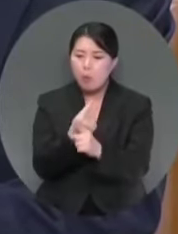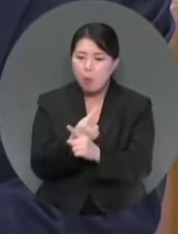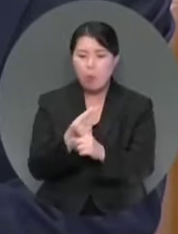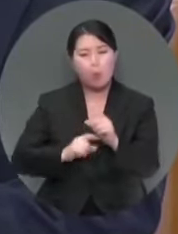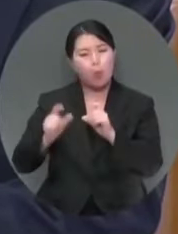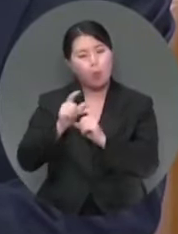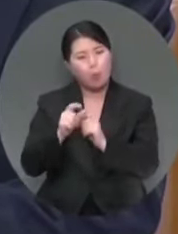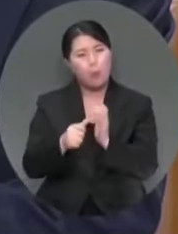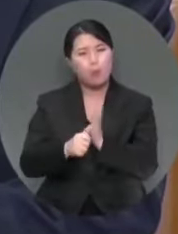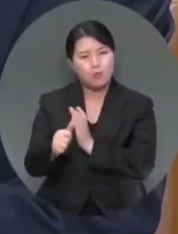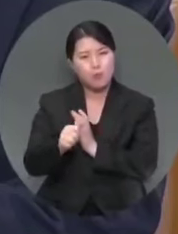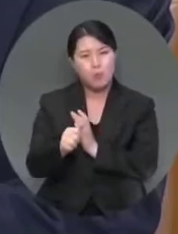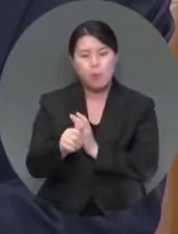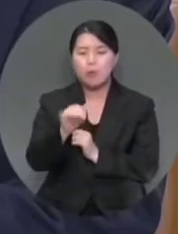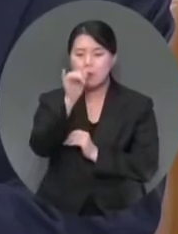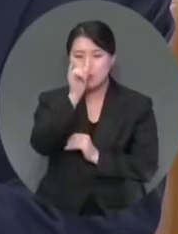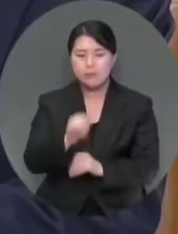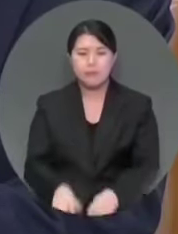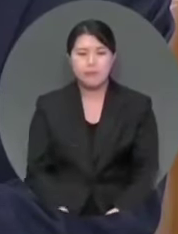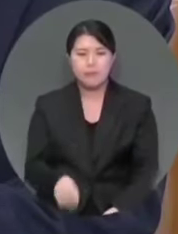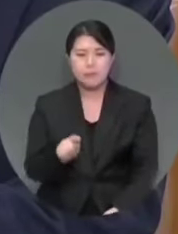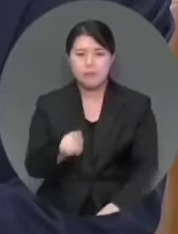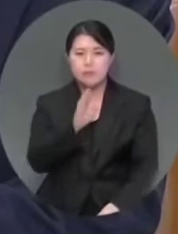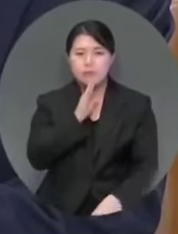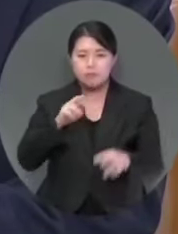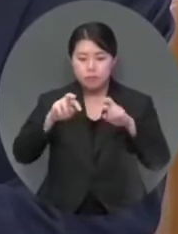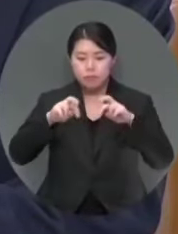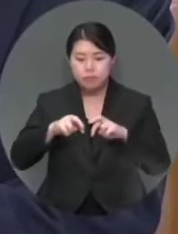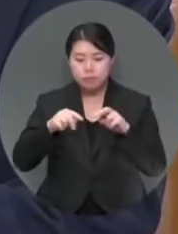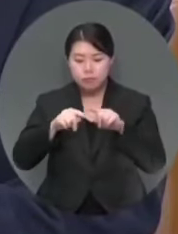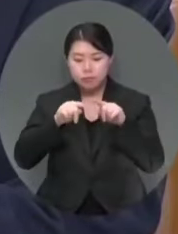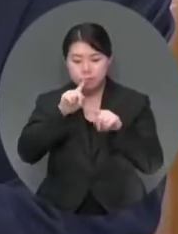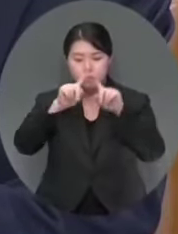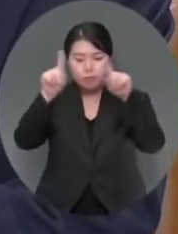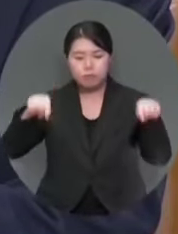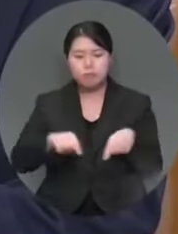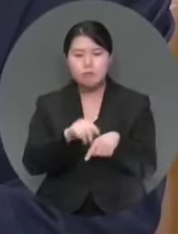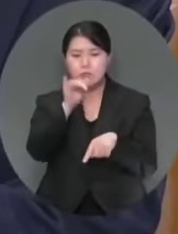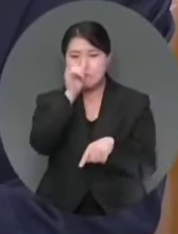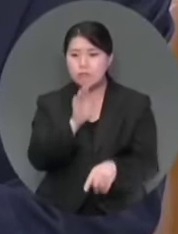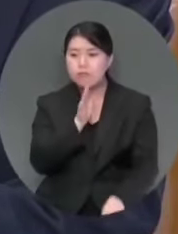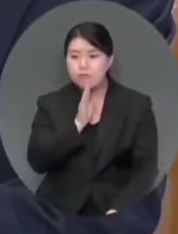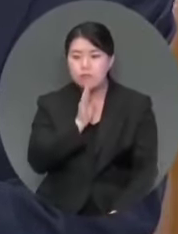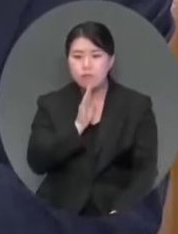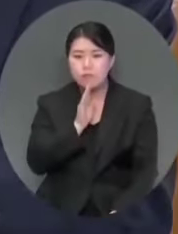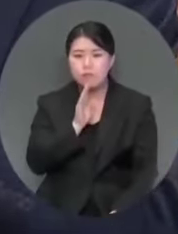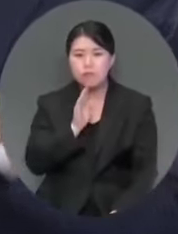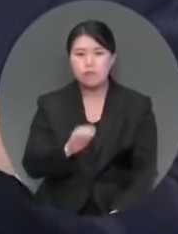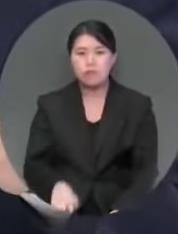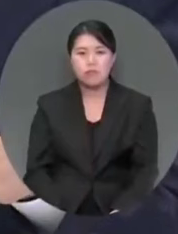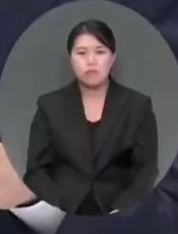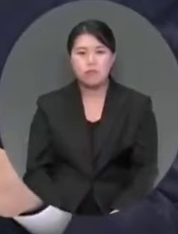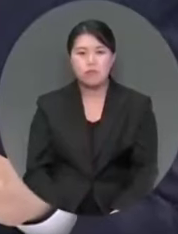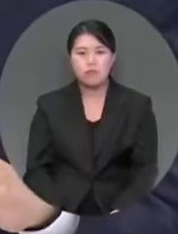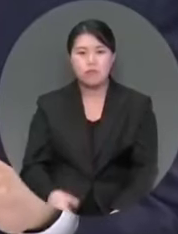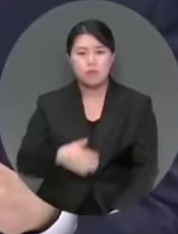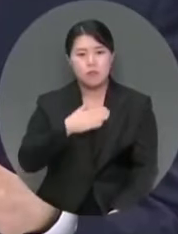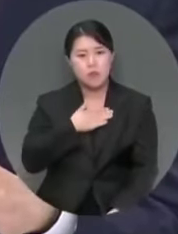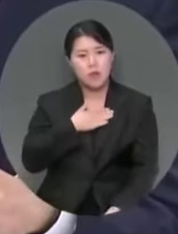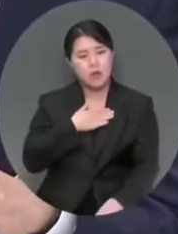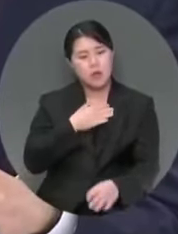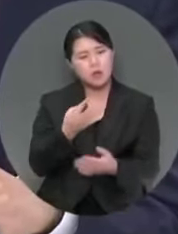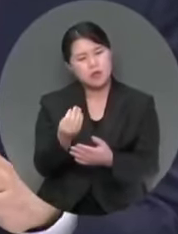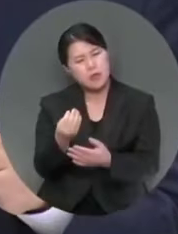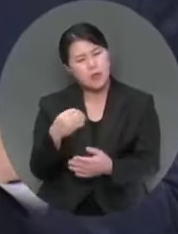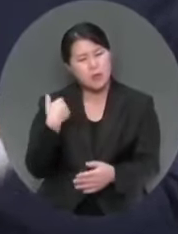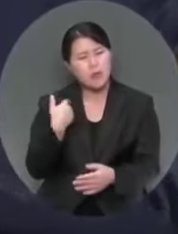요구가 들어왔다는 거죠. 이게 진상 보고서에 보니까 저희가 내가 파악한 내용인데 그거 맞습니까? 아마 제가 지금 숫자까지 정확히